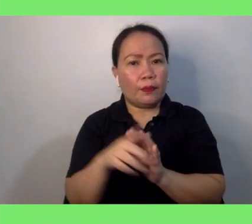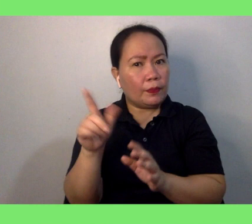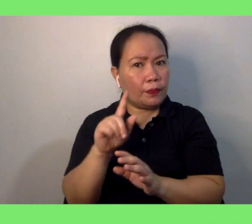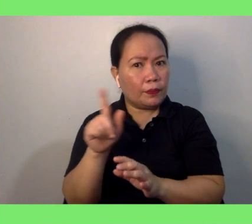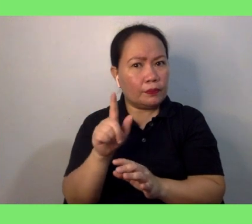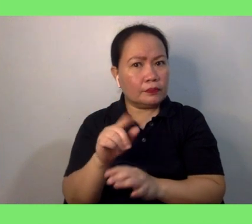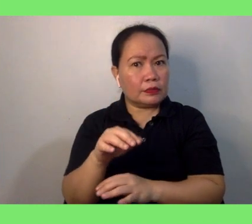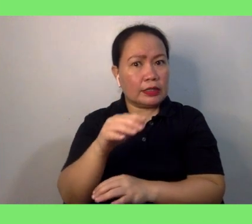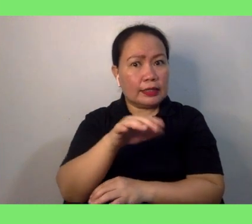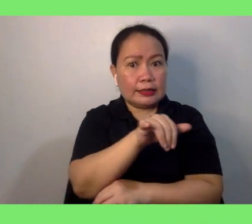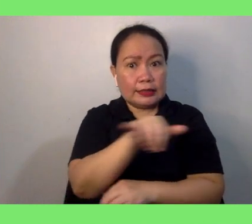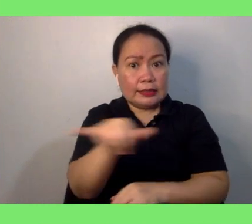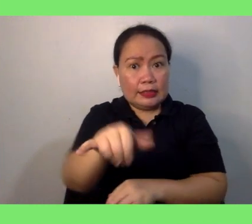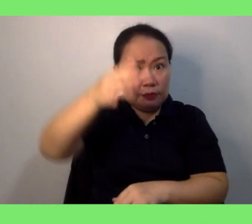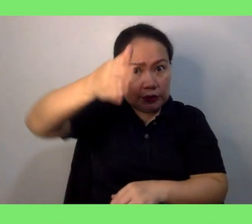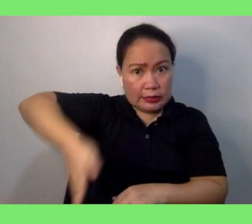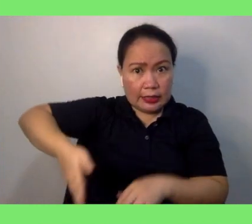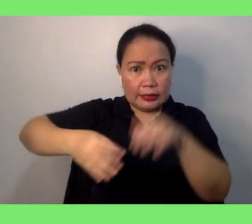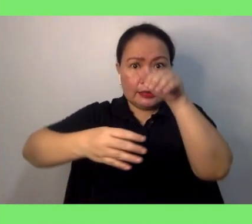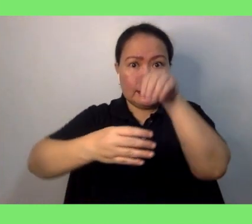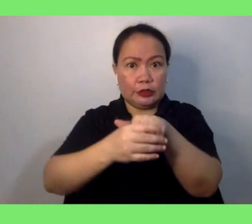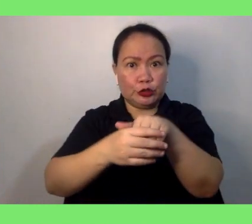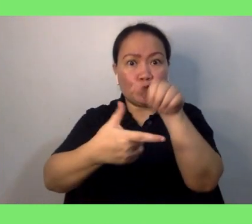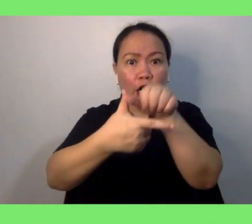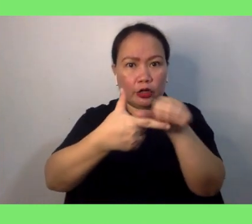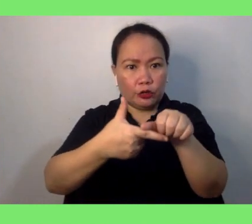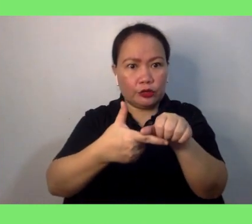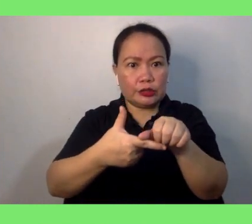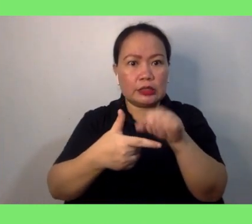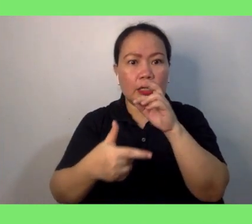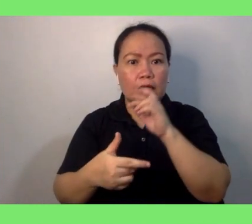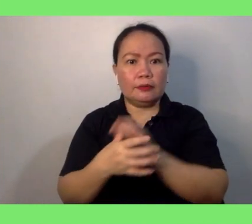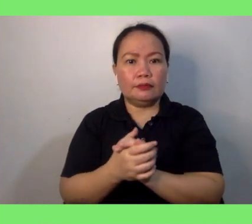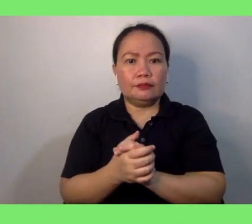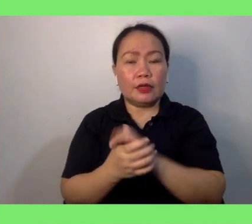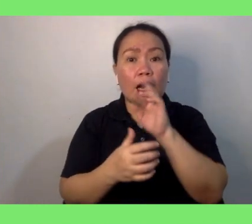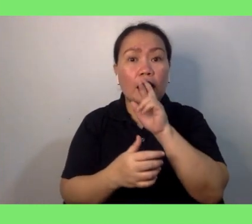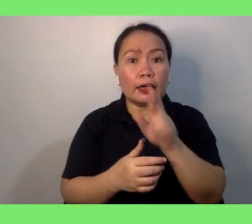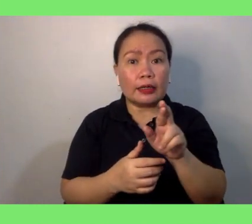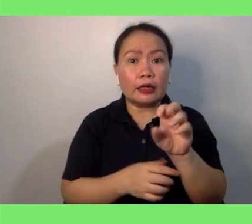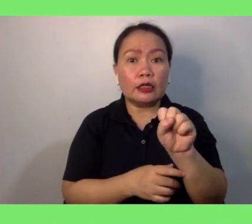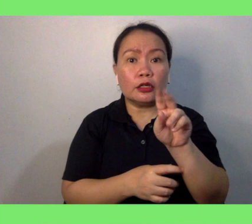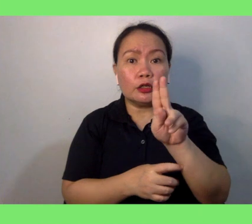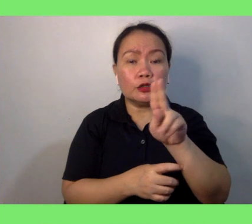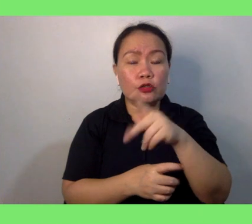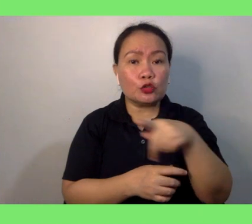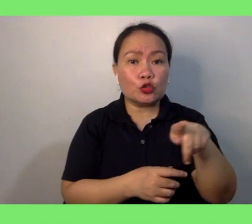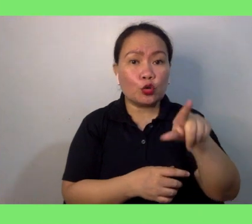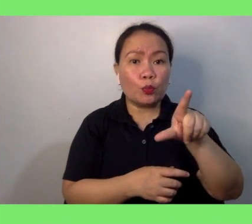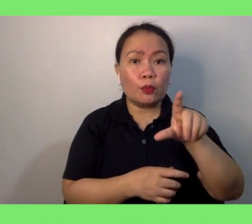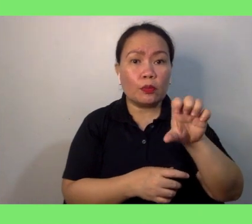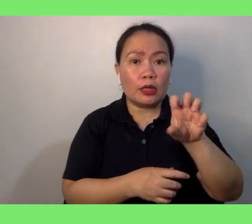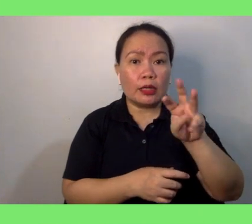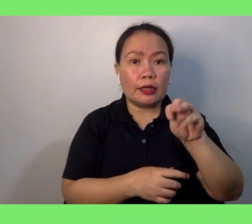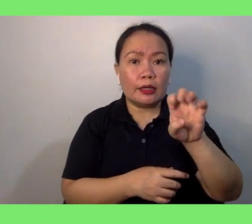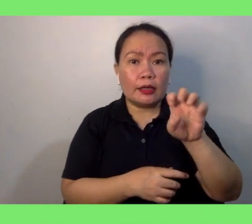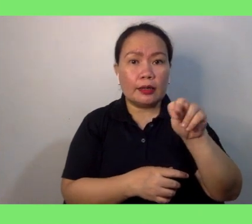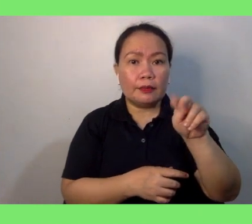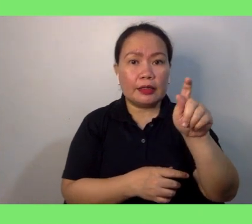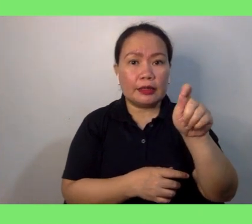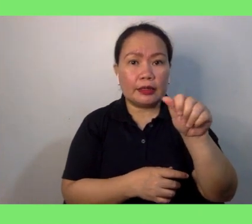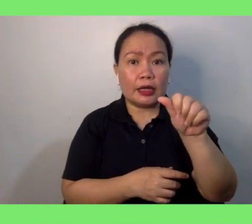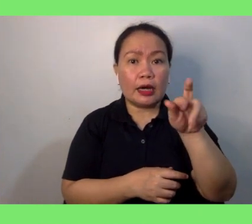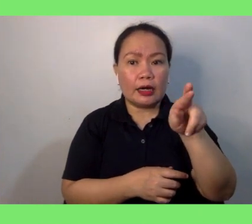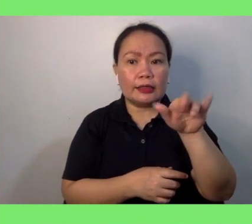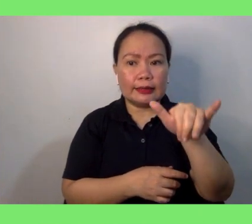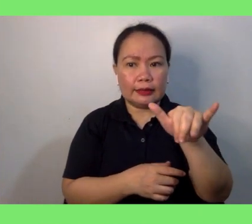anong tawag nito? Same side interior. Okay? Etong angle na to, at ito, nasa